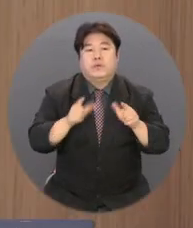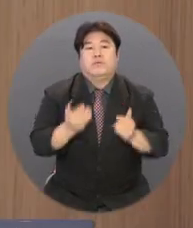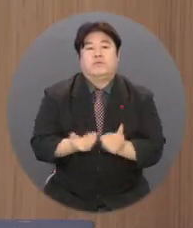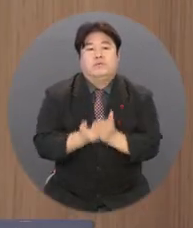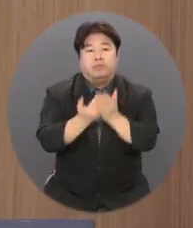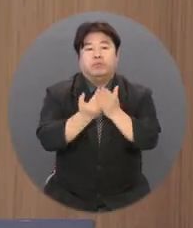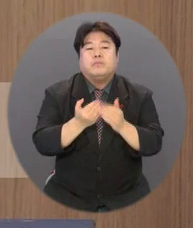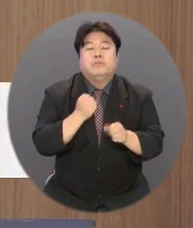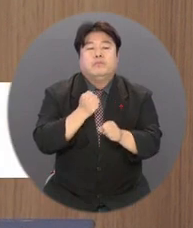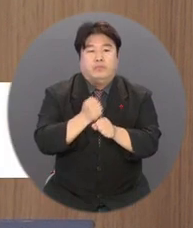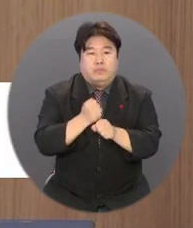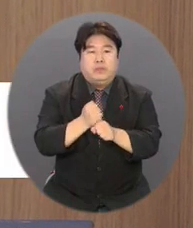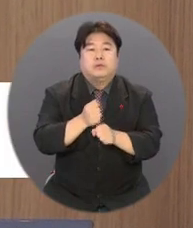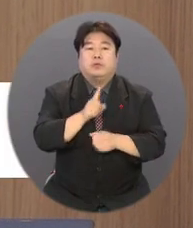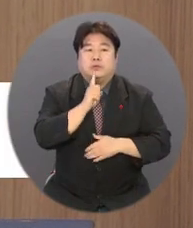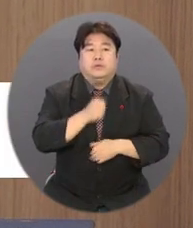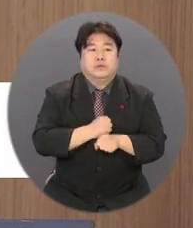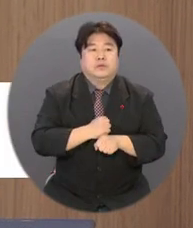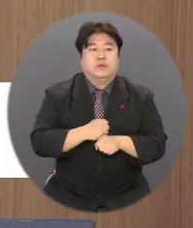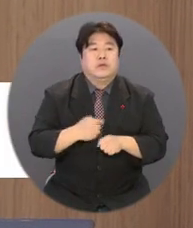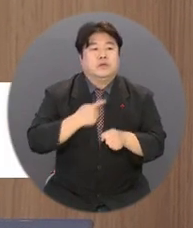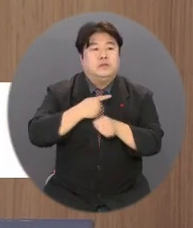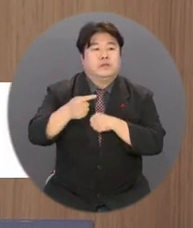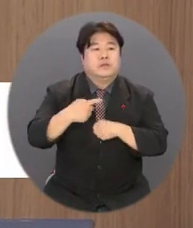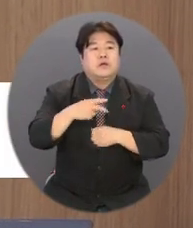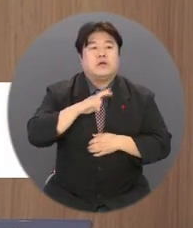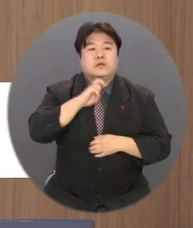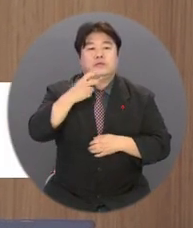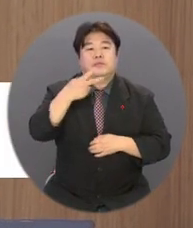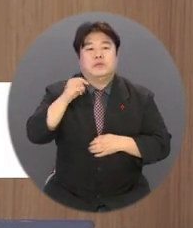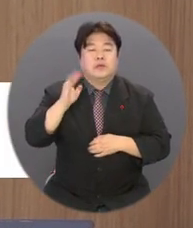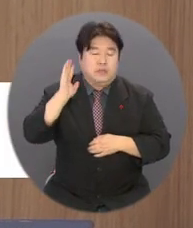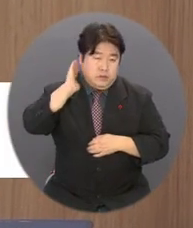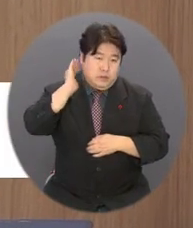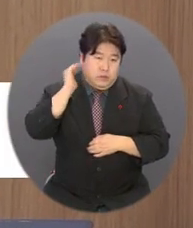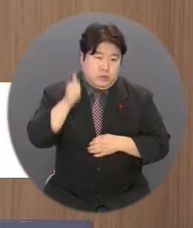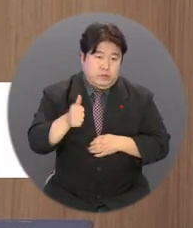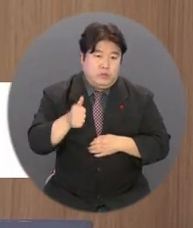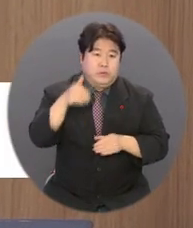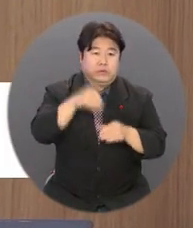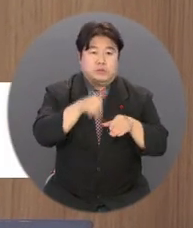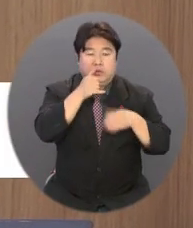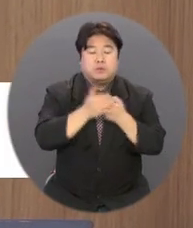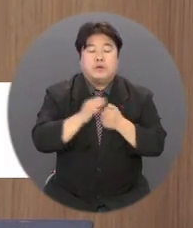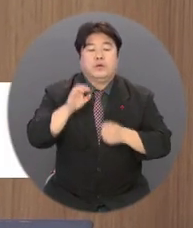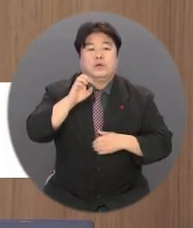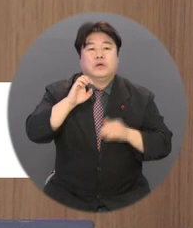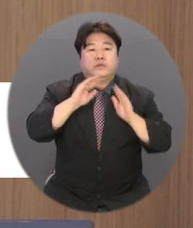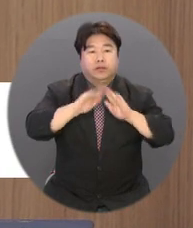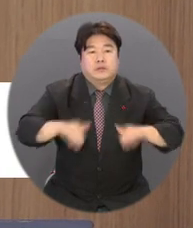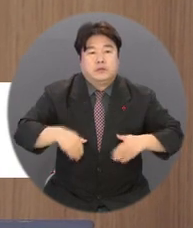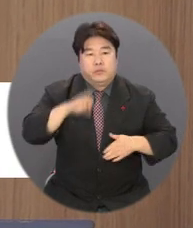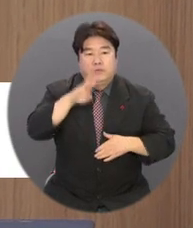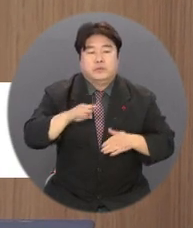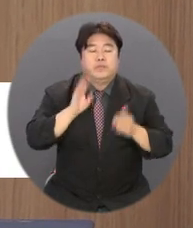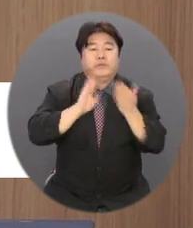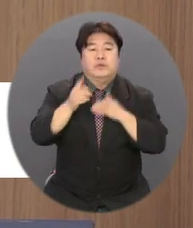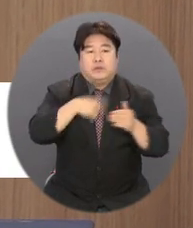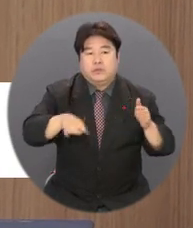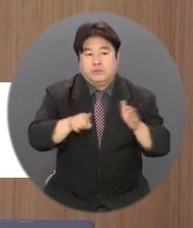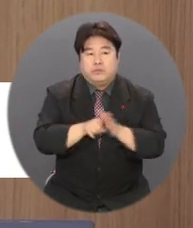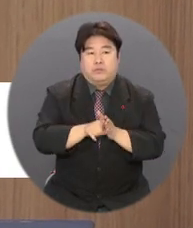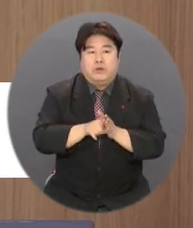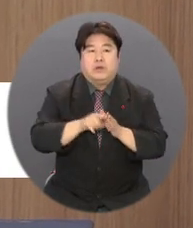했습니다. 내년 또 20대 대통령 선거가 있는 해이기 때문에 전남 광주의 미래를 위해서 차기 정부의 국정